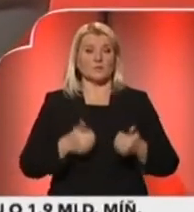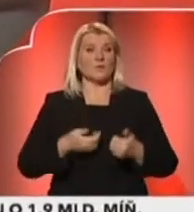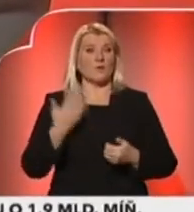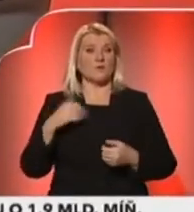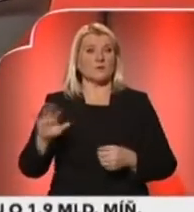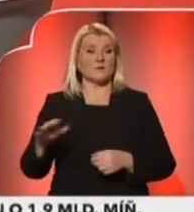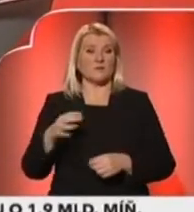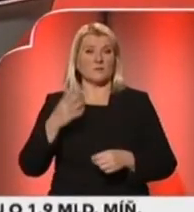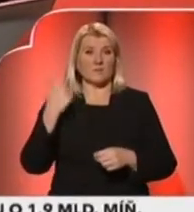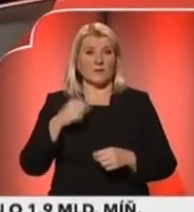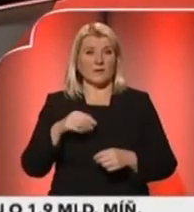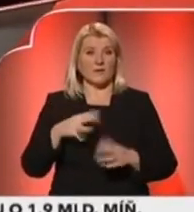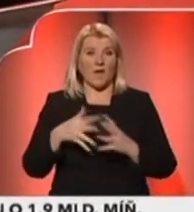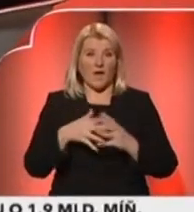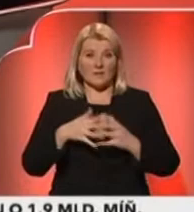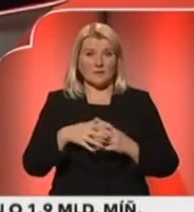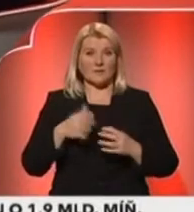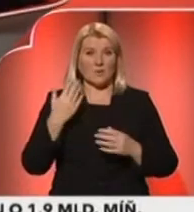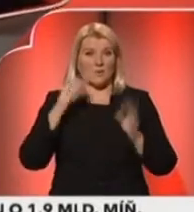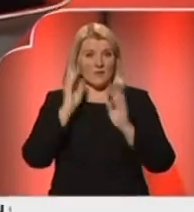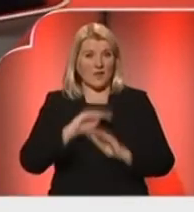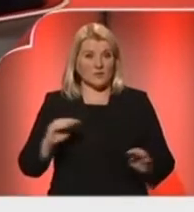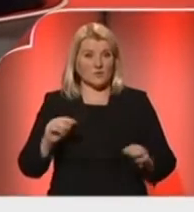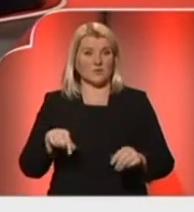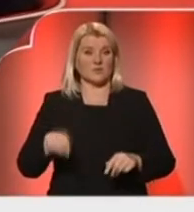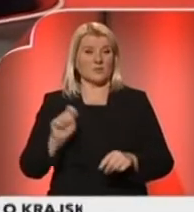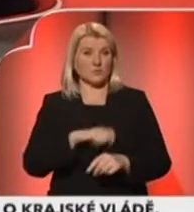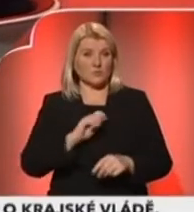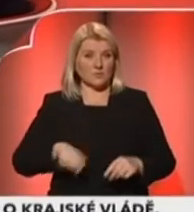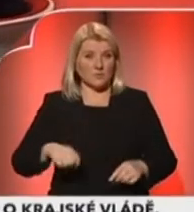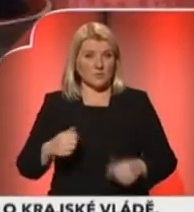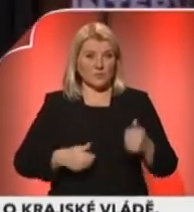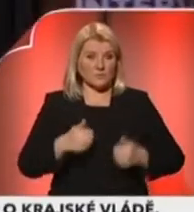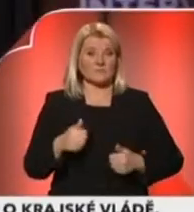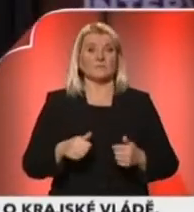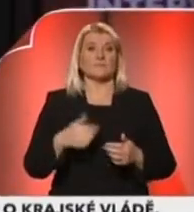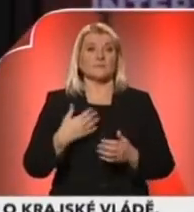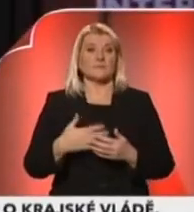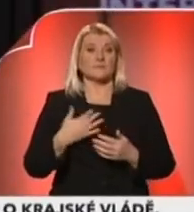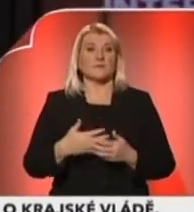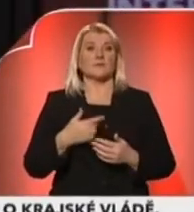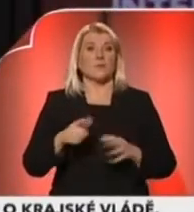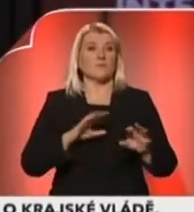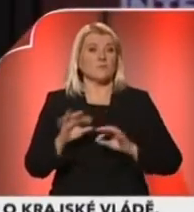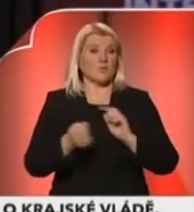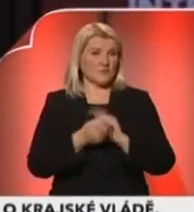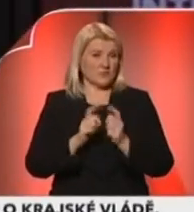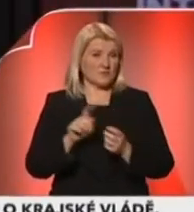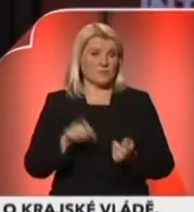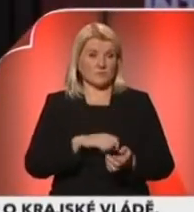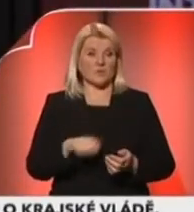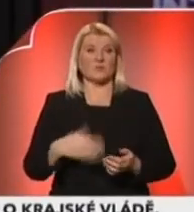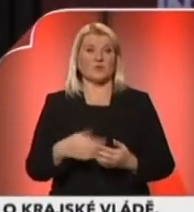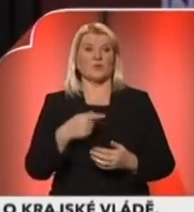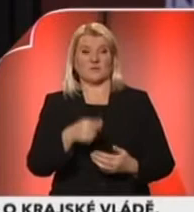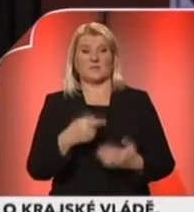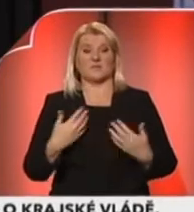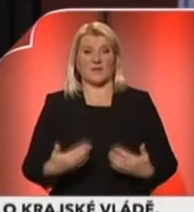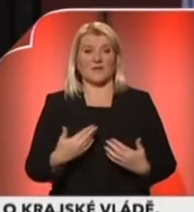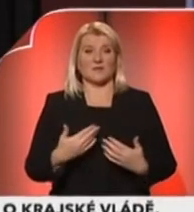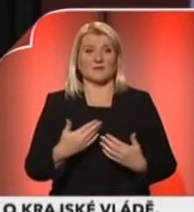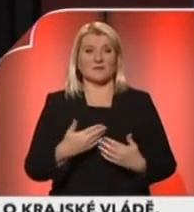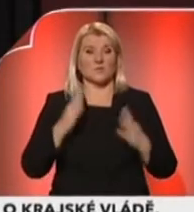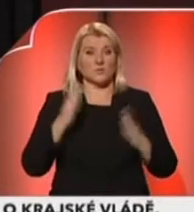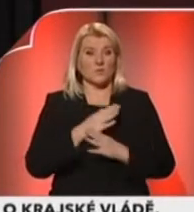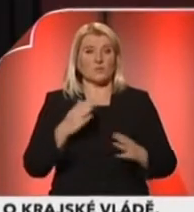Davida Ratha, ale budeme teď aktuální především proto, že vy stojíte před rozhodnutím, jestli a jak moc